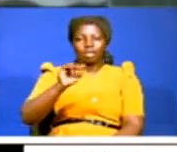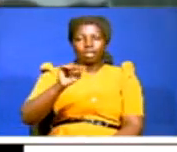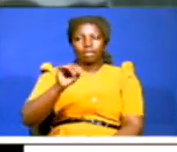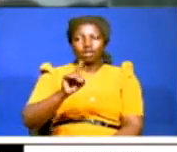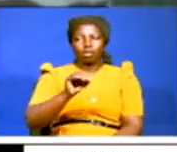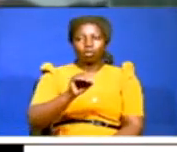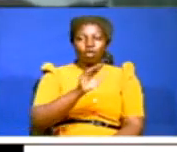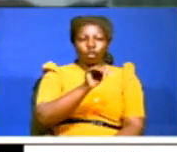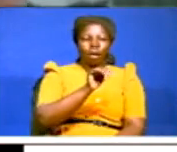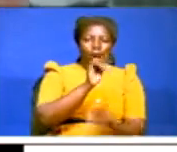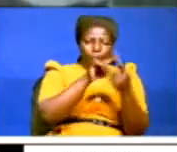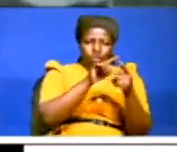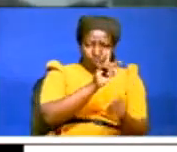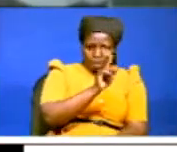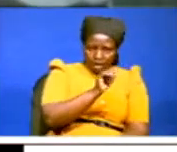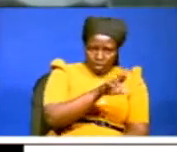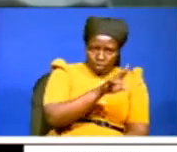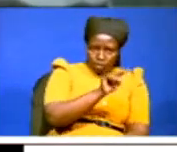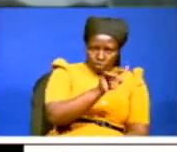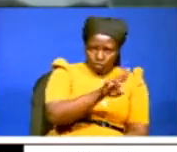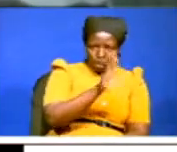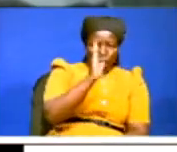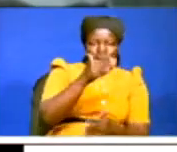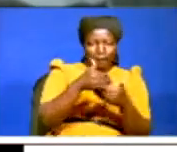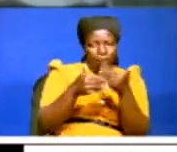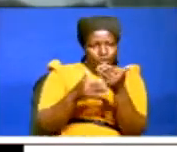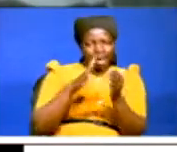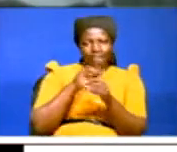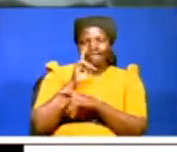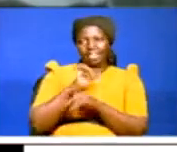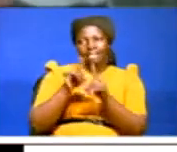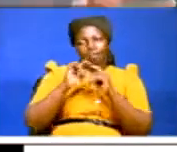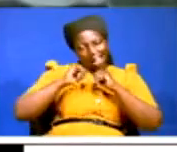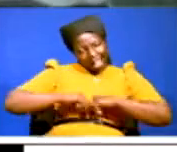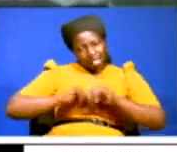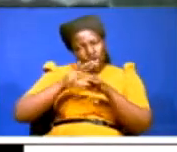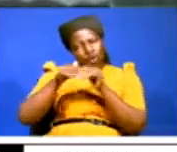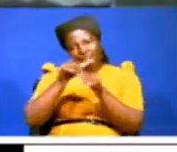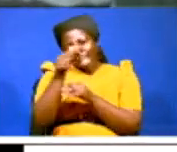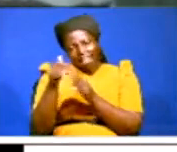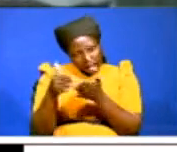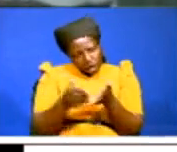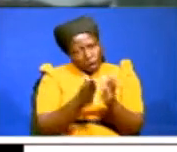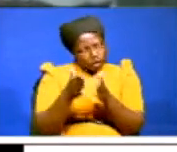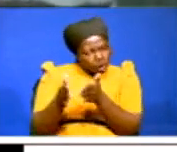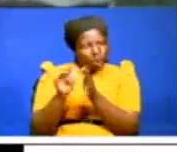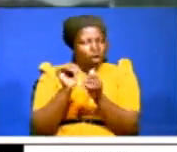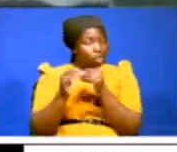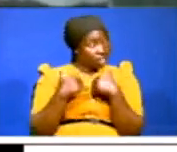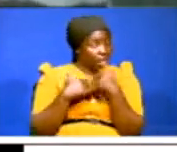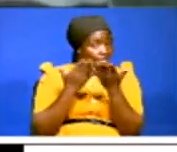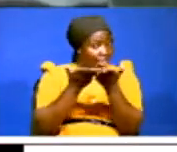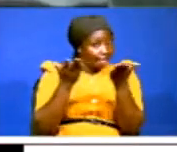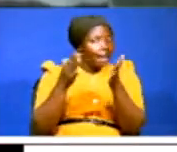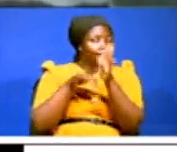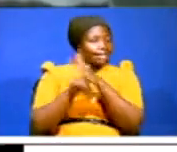vile vile tutaitengeneza na tutaikamilisha. Tumekubaliana zile zingine zote ambazo tuko naso katika